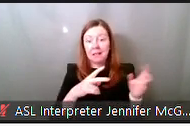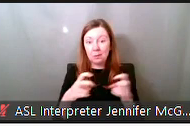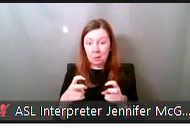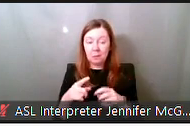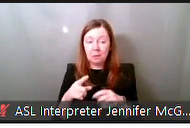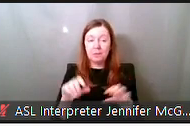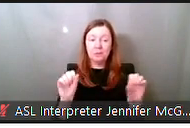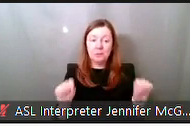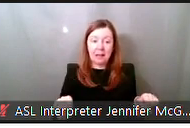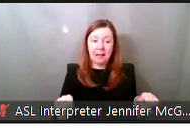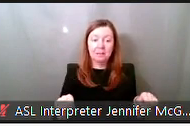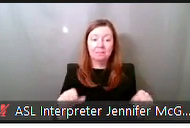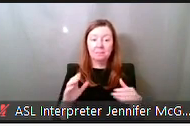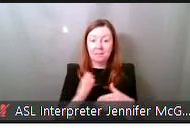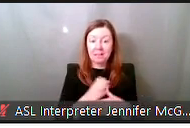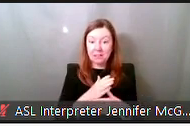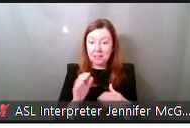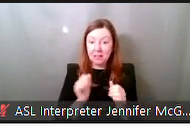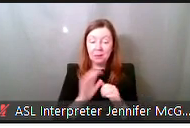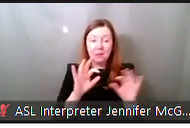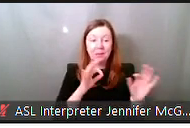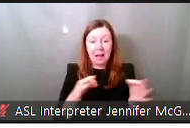都是可以在